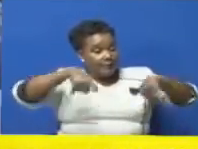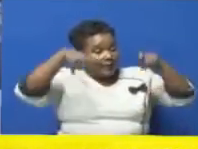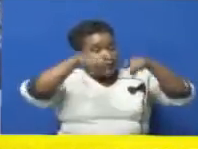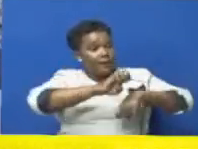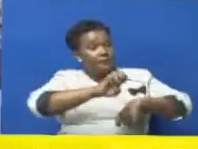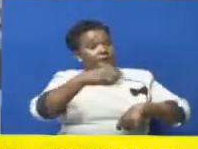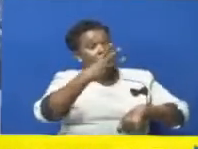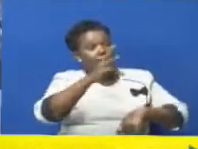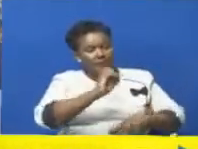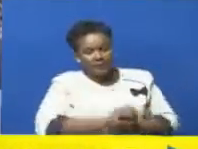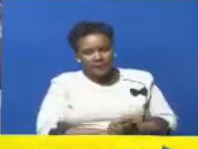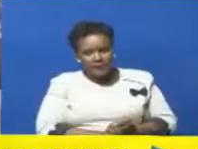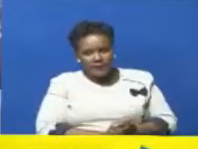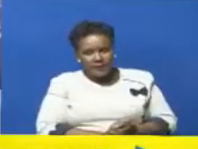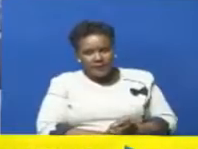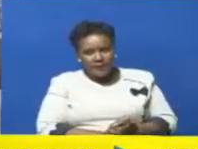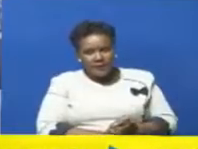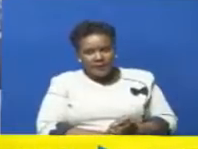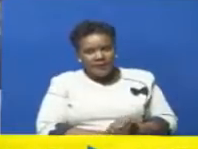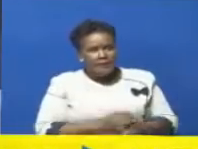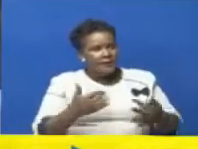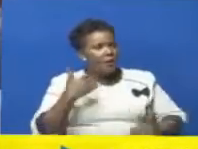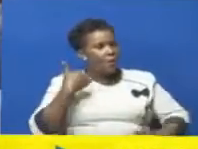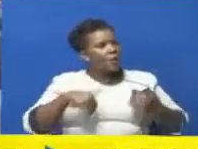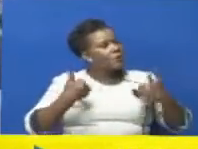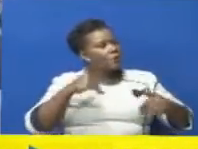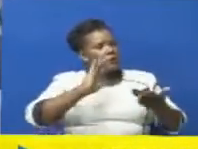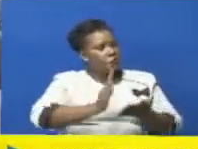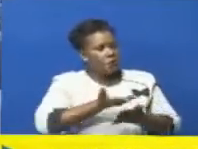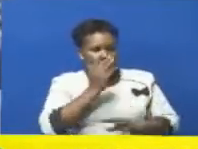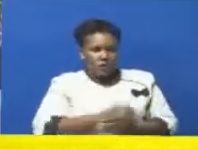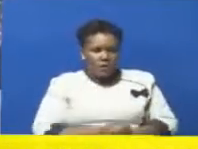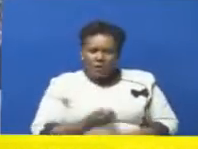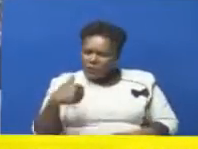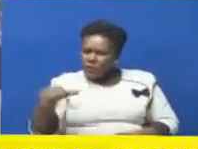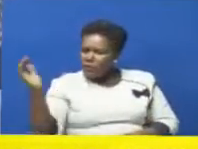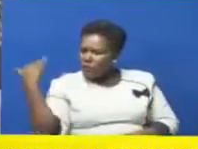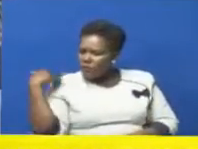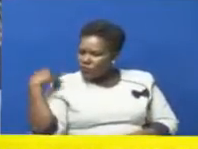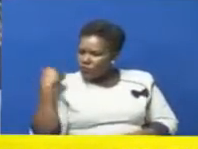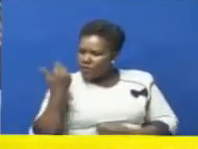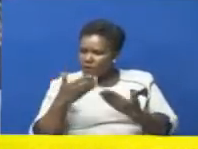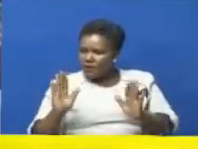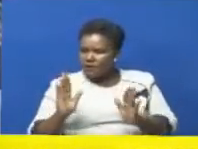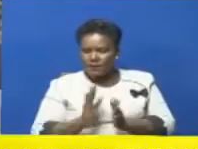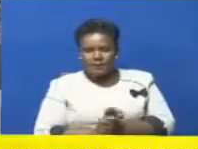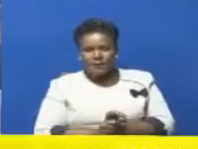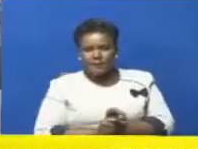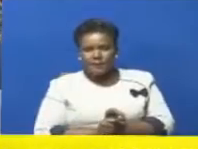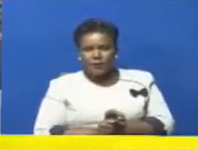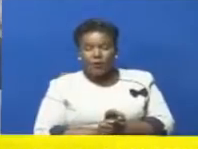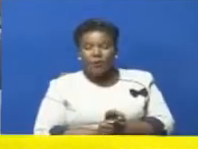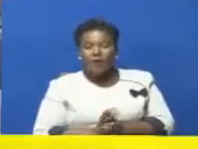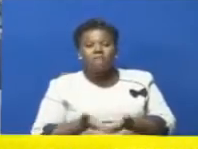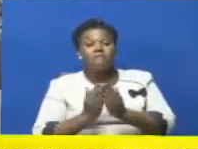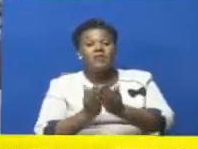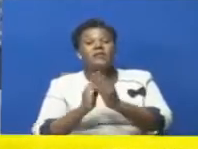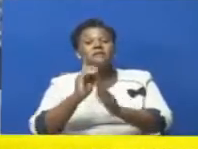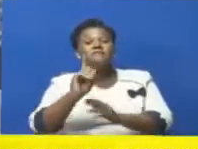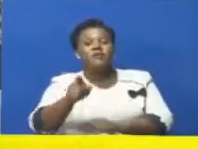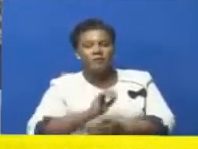huko. Kwa hiyo hatuna haja ya kuogopa, na wao wametuhakikishia mamlaka za bandari pamoja na